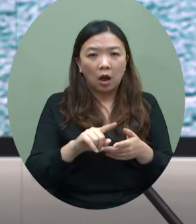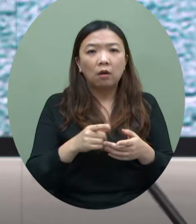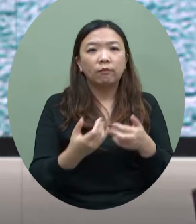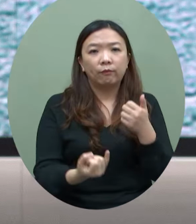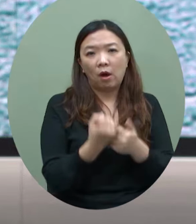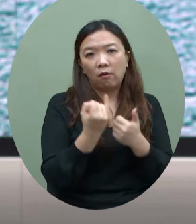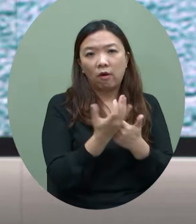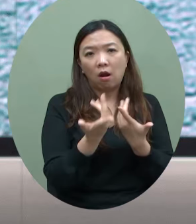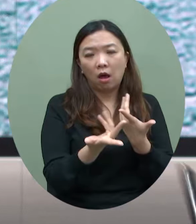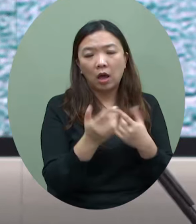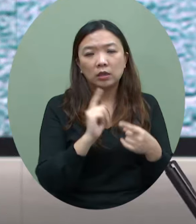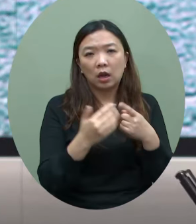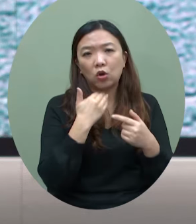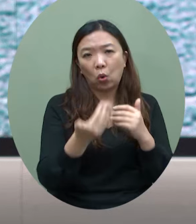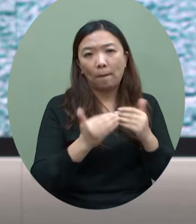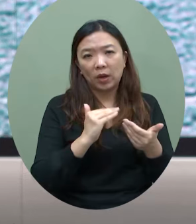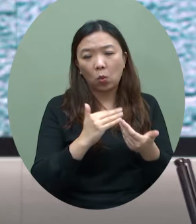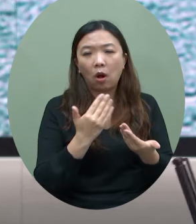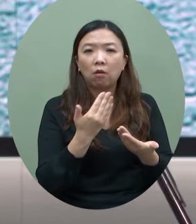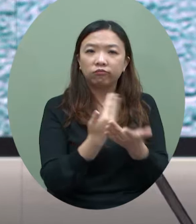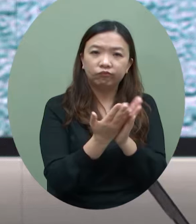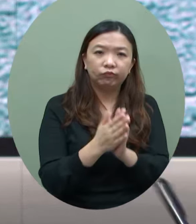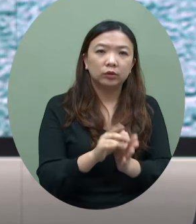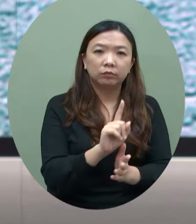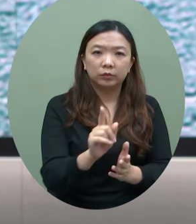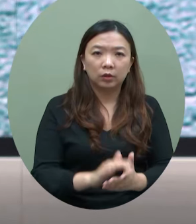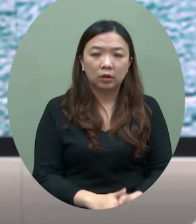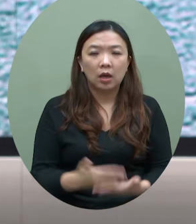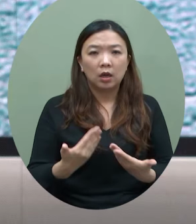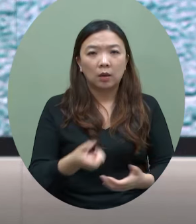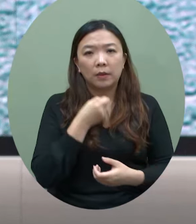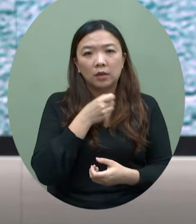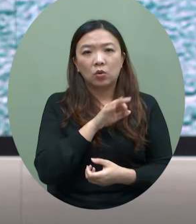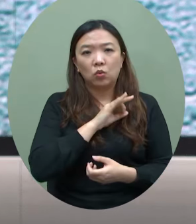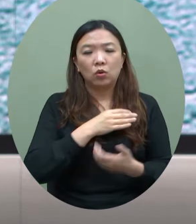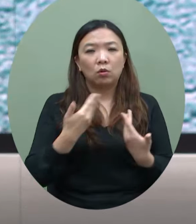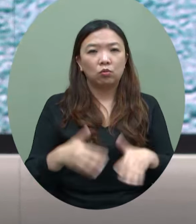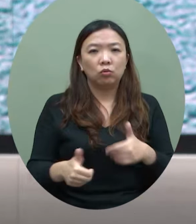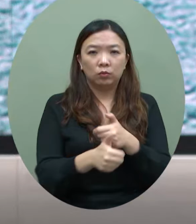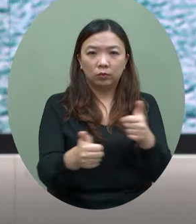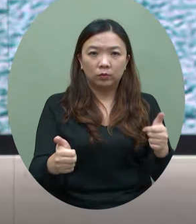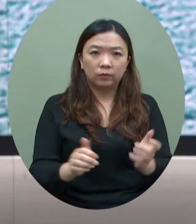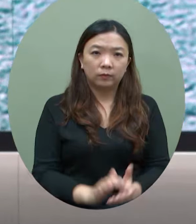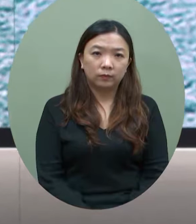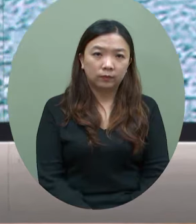需要出告票啊，定係要起訴咯？ 好，今日記者會到呢度為止，多謝大家。